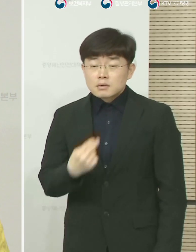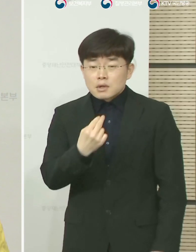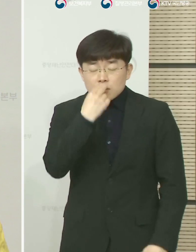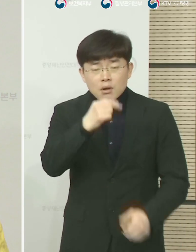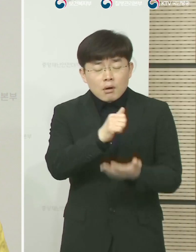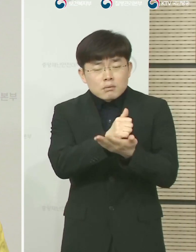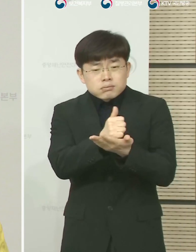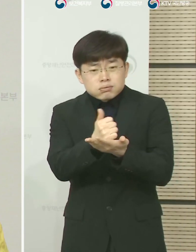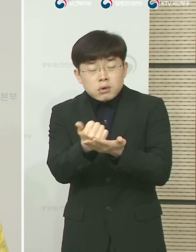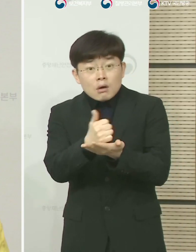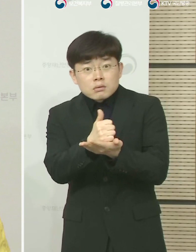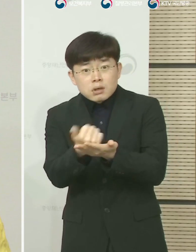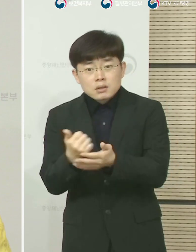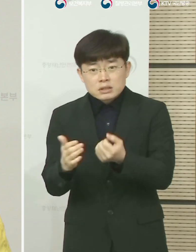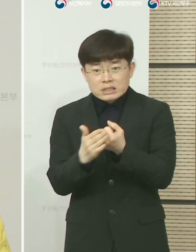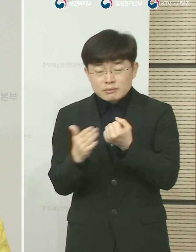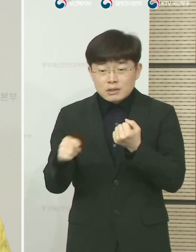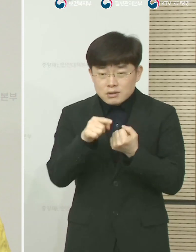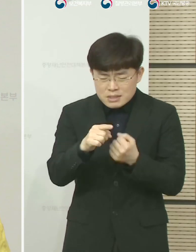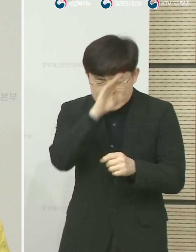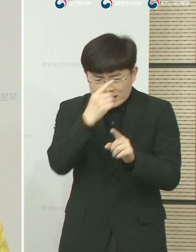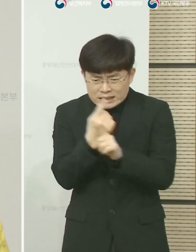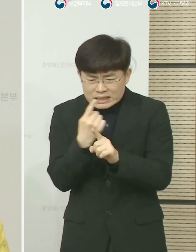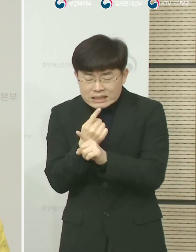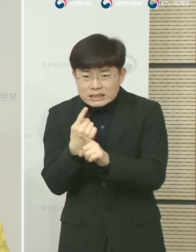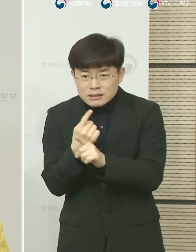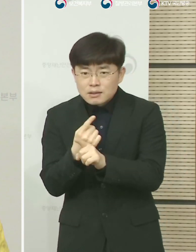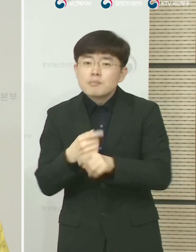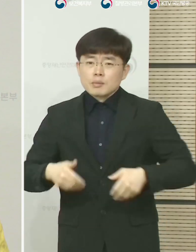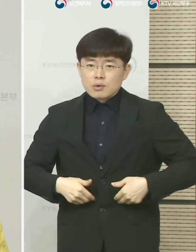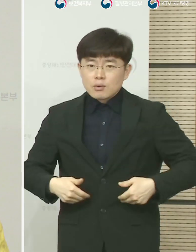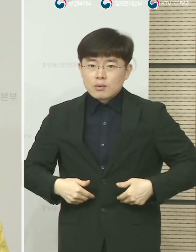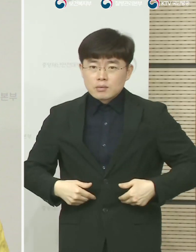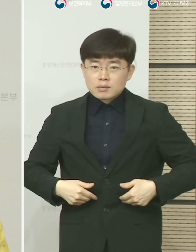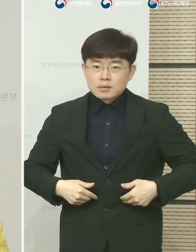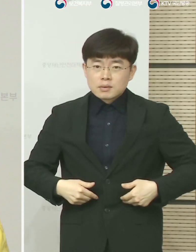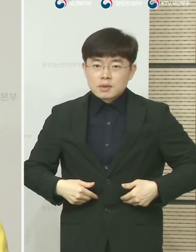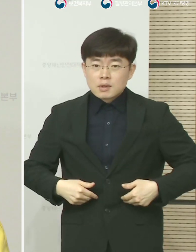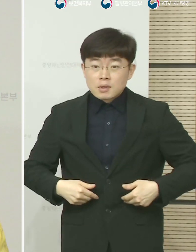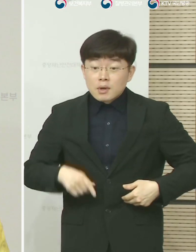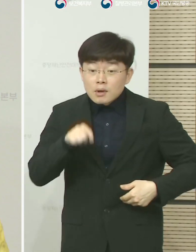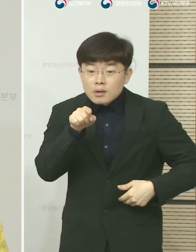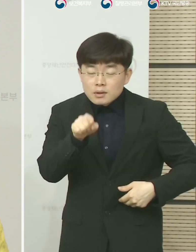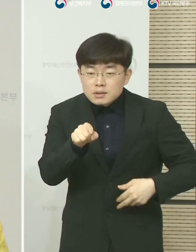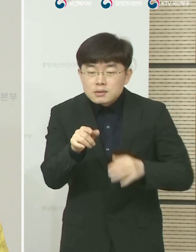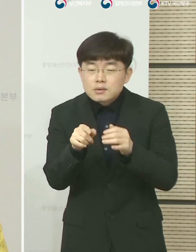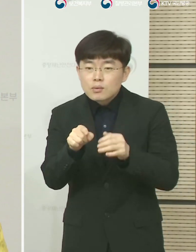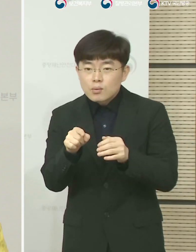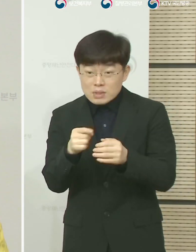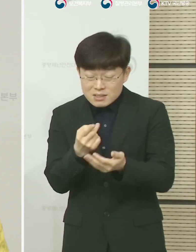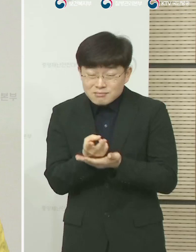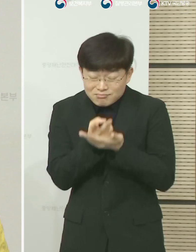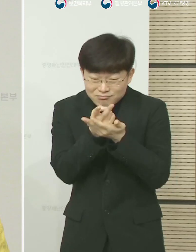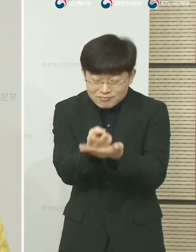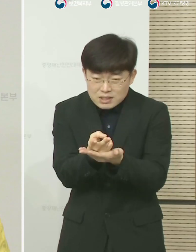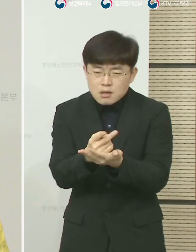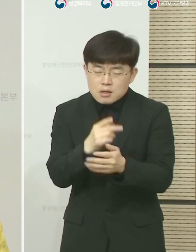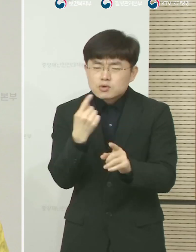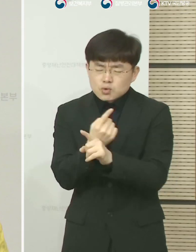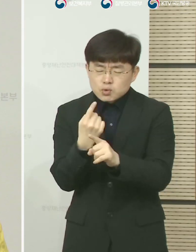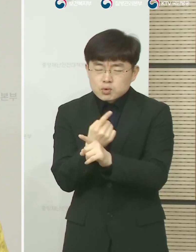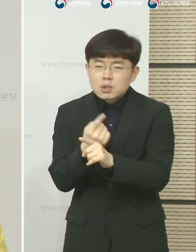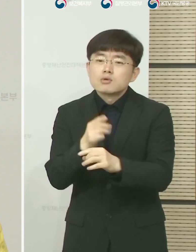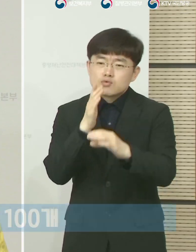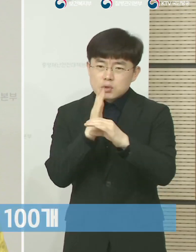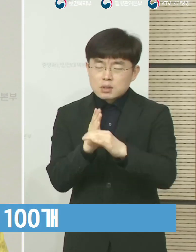치명률을 낮추기 위한 가장 중요한 부분은 이제 중환자에 대한 중환자를 치료할 수 있는 음압 병상입니다.